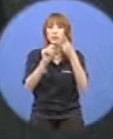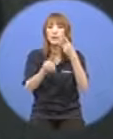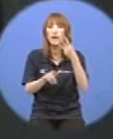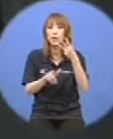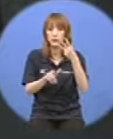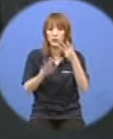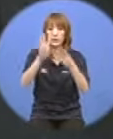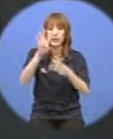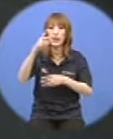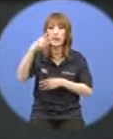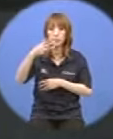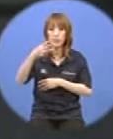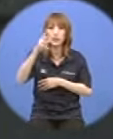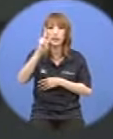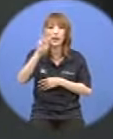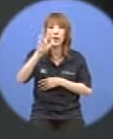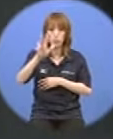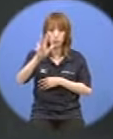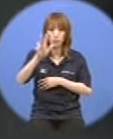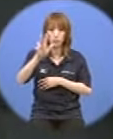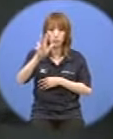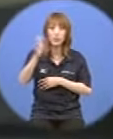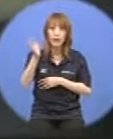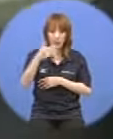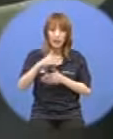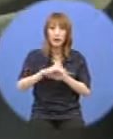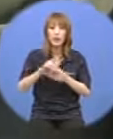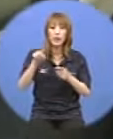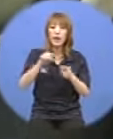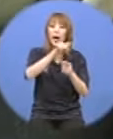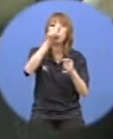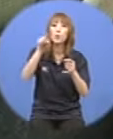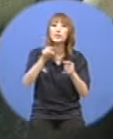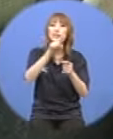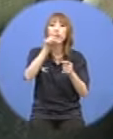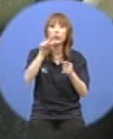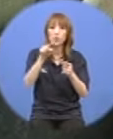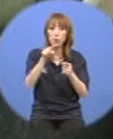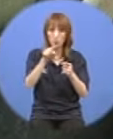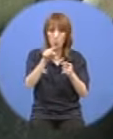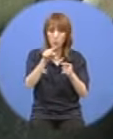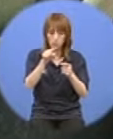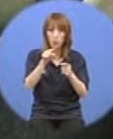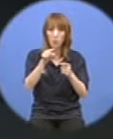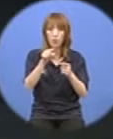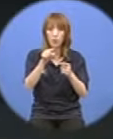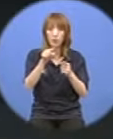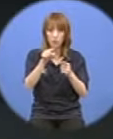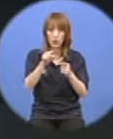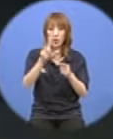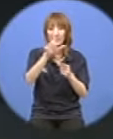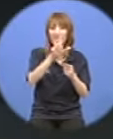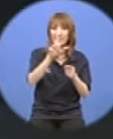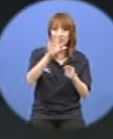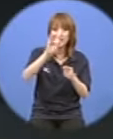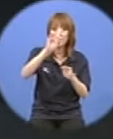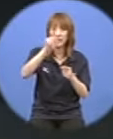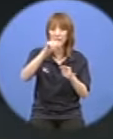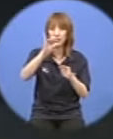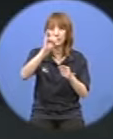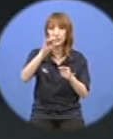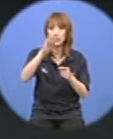ケミカルの方の日本科学会というところから、香取線香のに関するものと、それから緊張ると